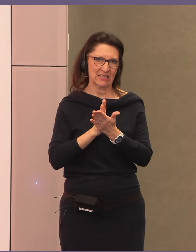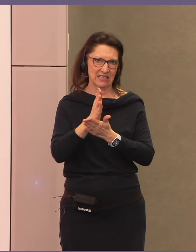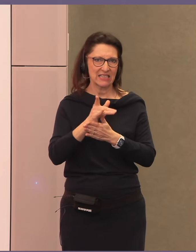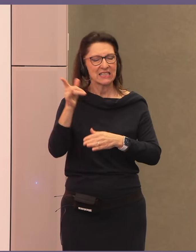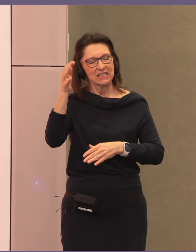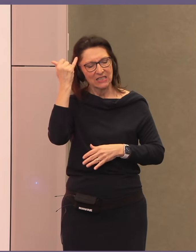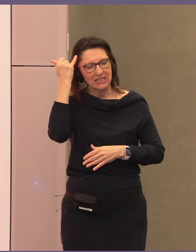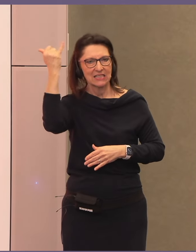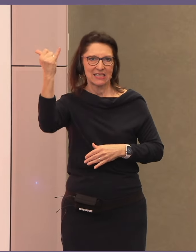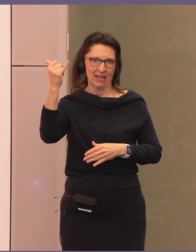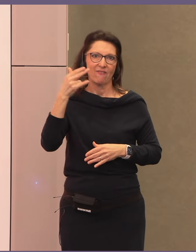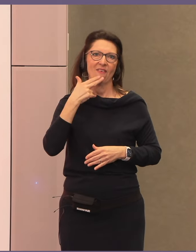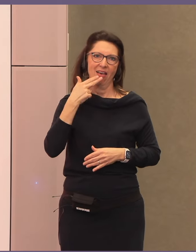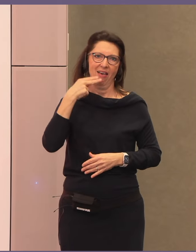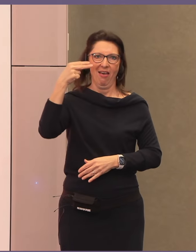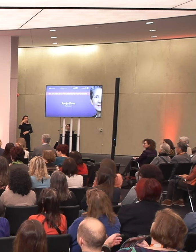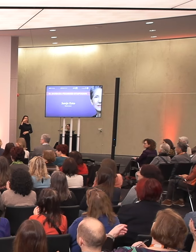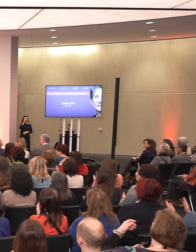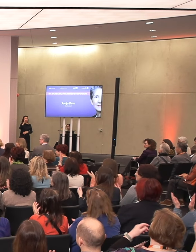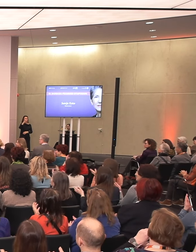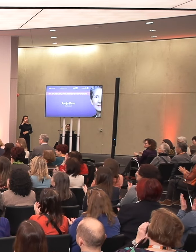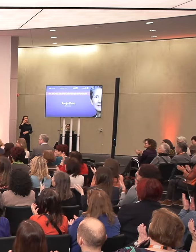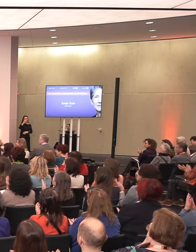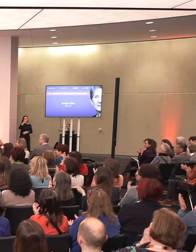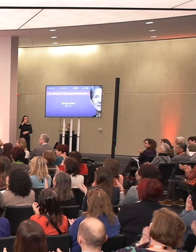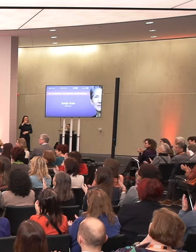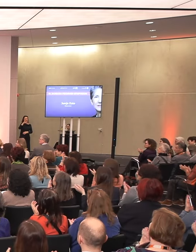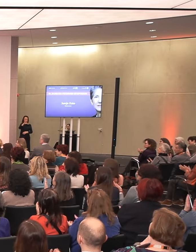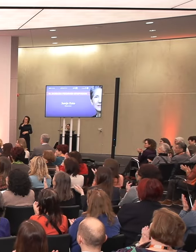-Initiatorin Gabriele Heinisch-Hossek herzlich begrüßen.